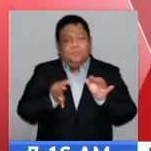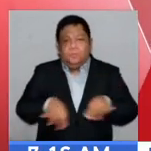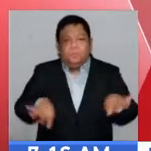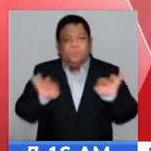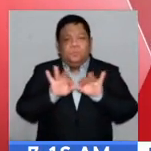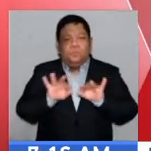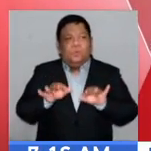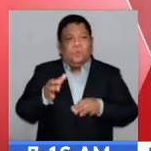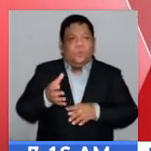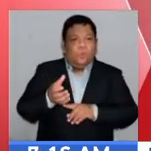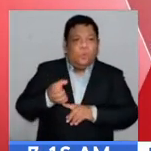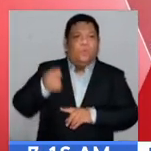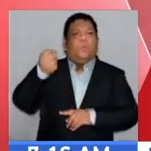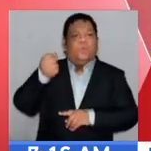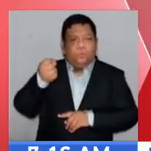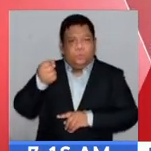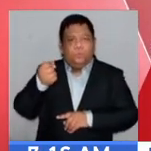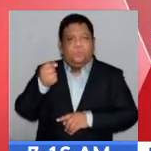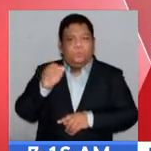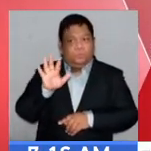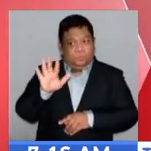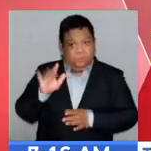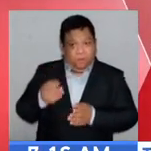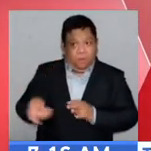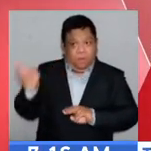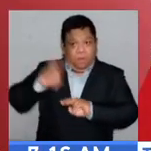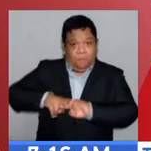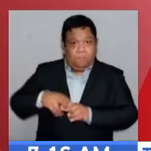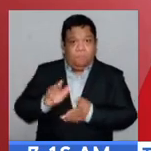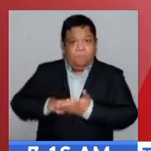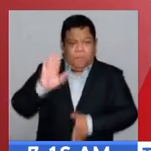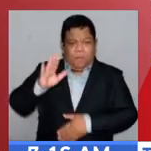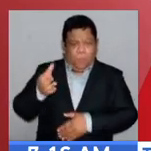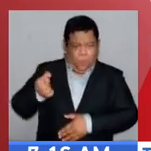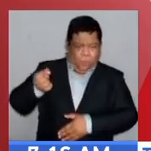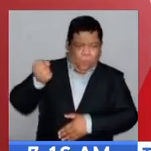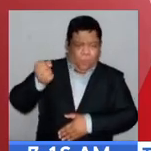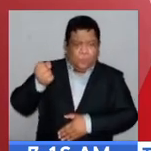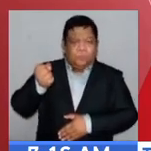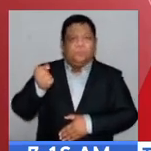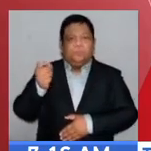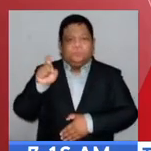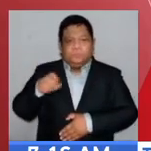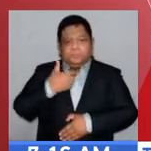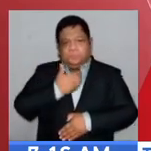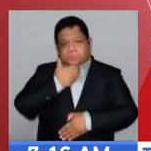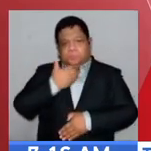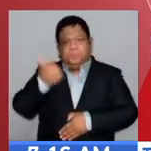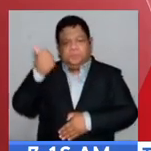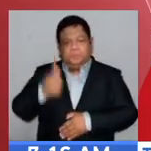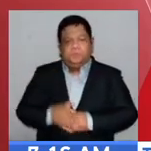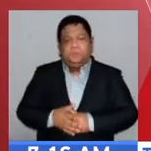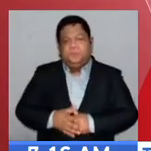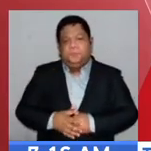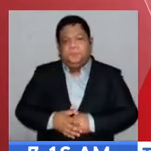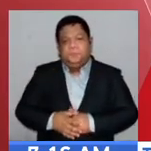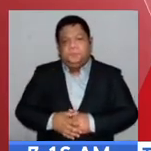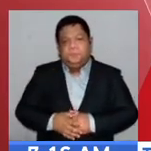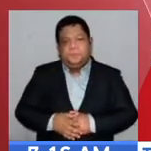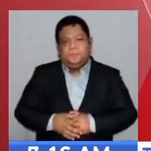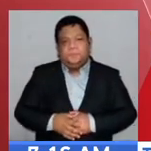pagsususpend ng itulog nila noong November 10 na pagtaas singil ng mga concessioners na ito. Mm-hmm.